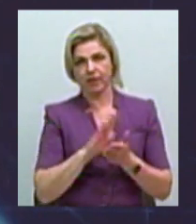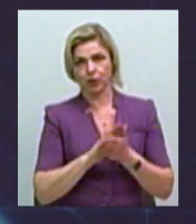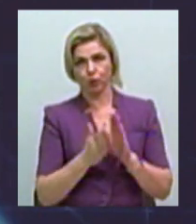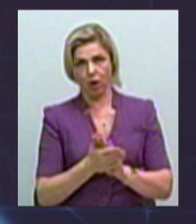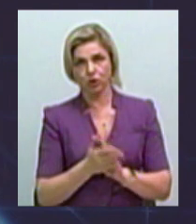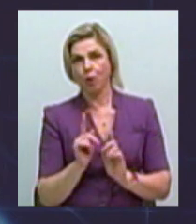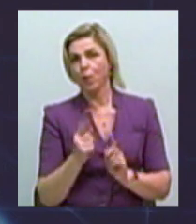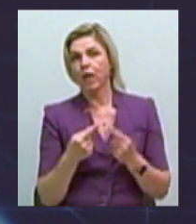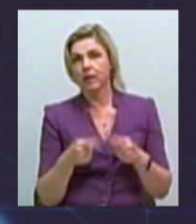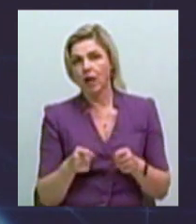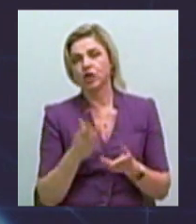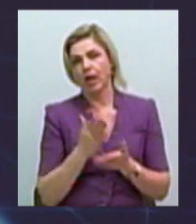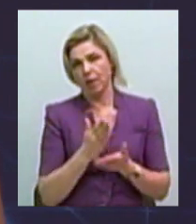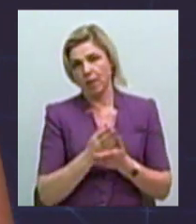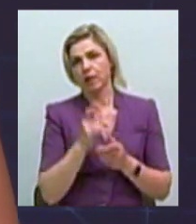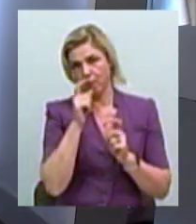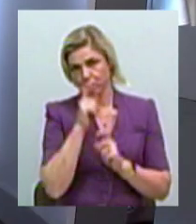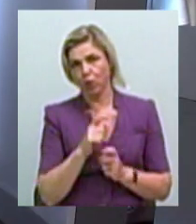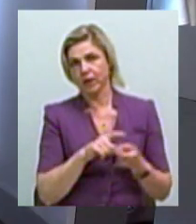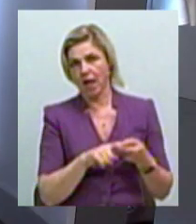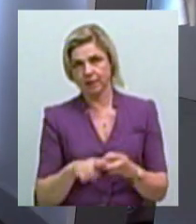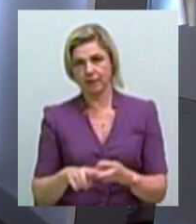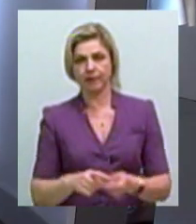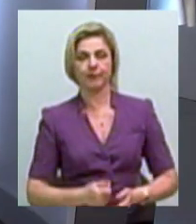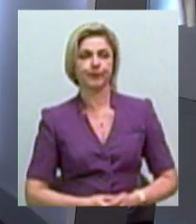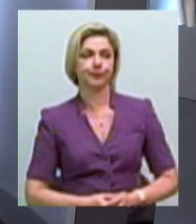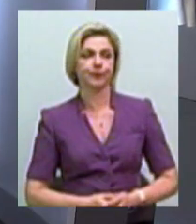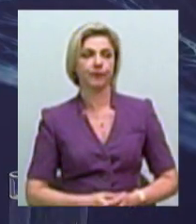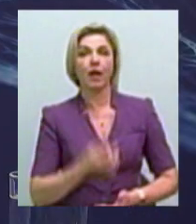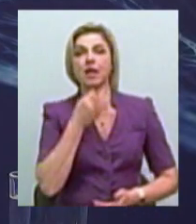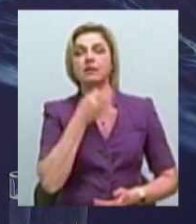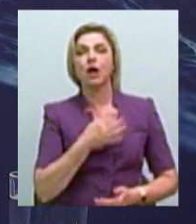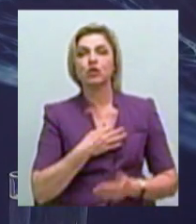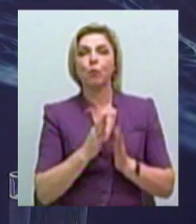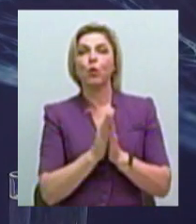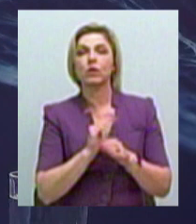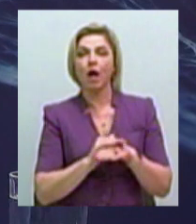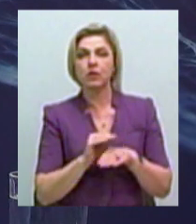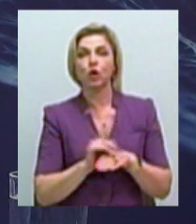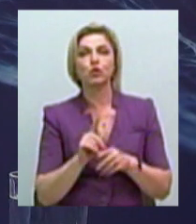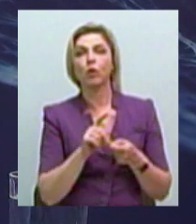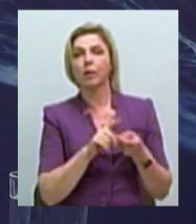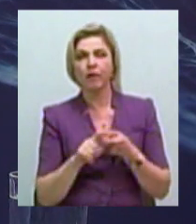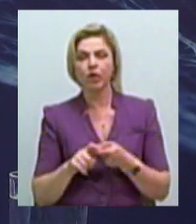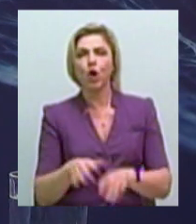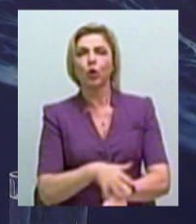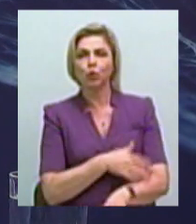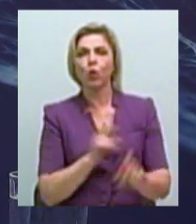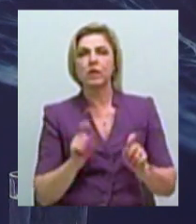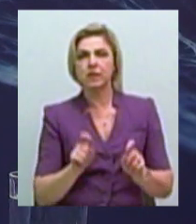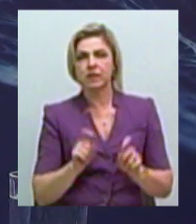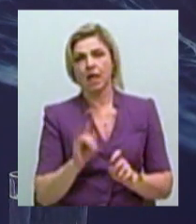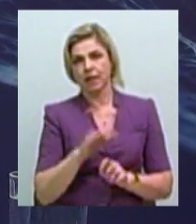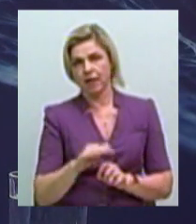ситуацію, бо інакше матиме негативні наслідки. Скажіть, будь ласка, Тетяна, до чого призводить тривале перебування дітей за